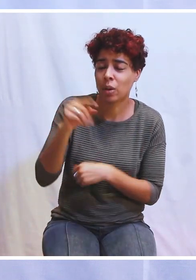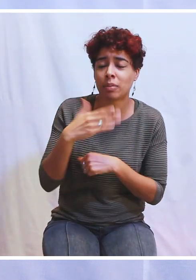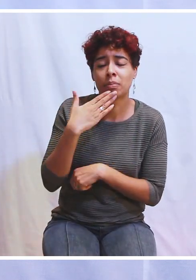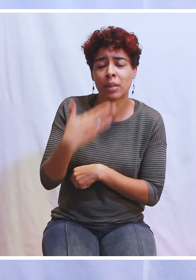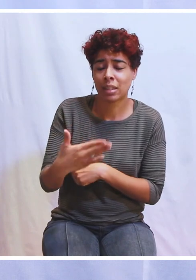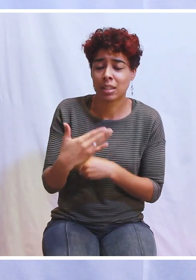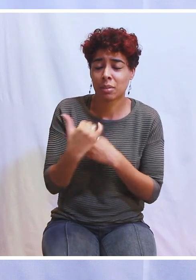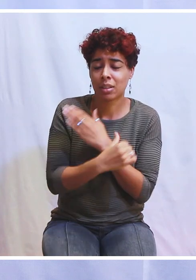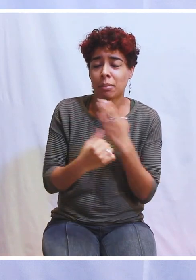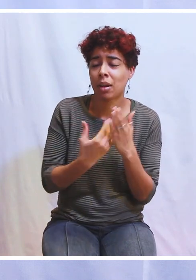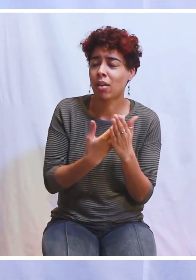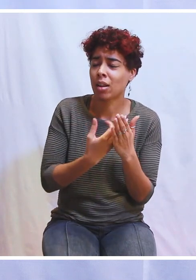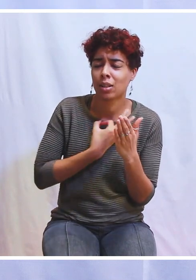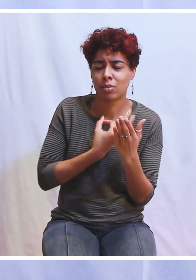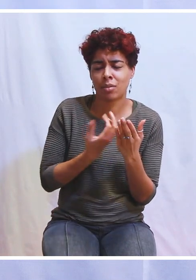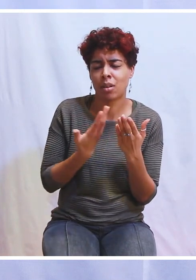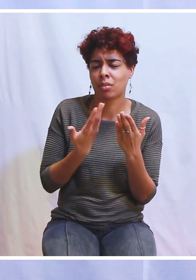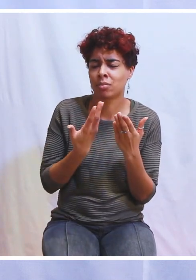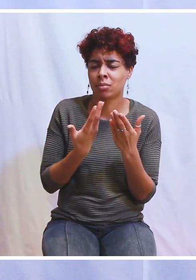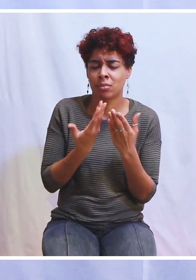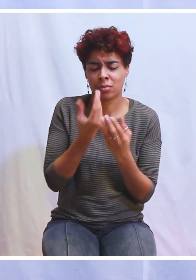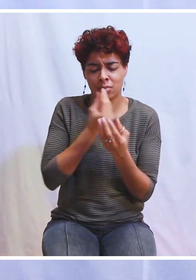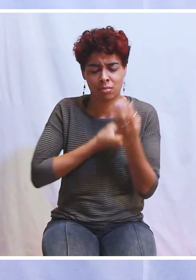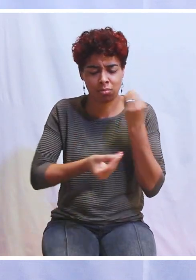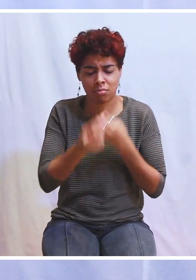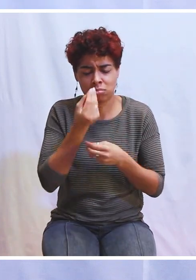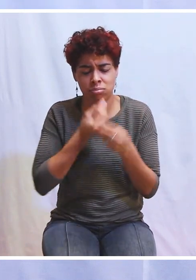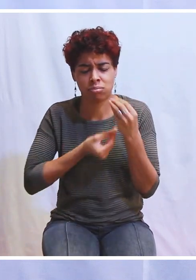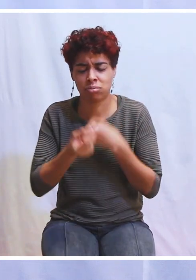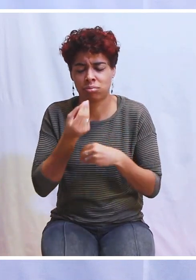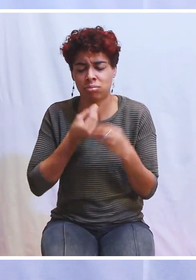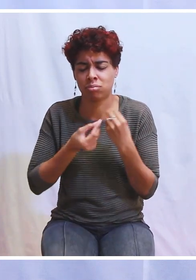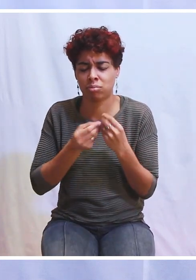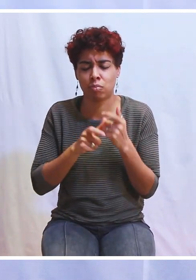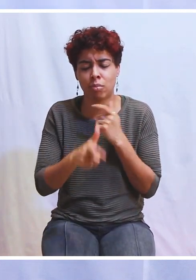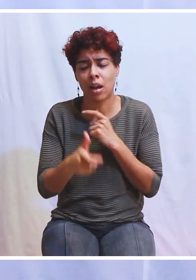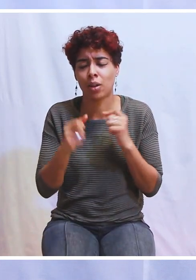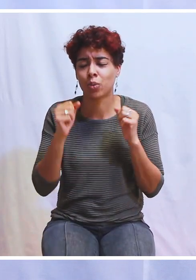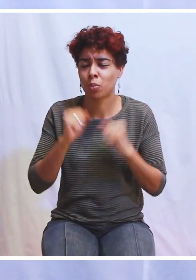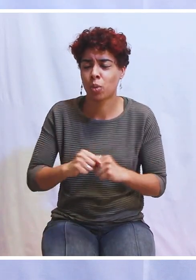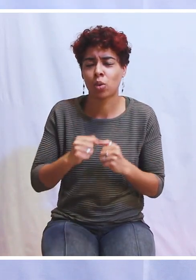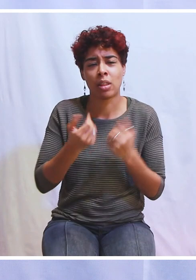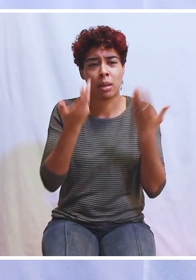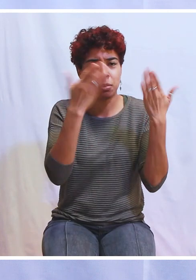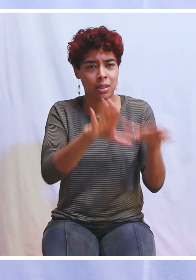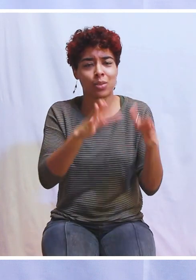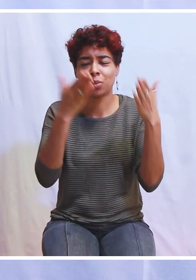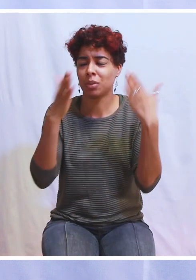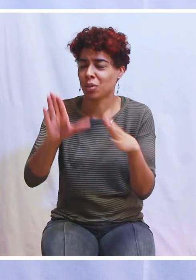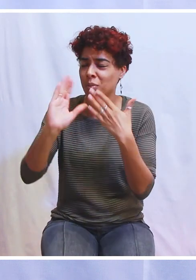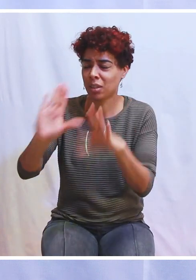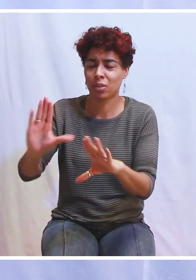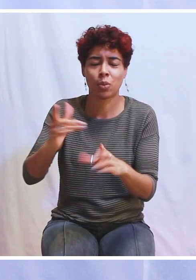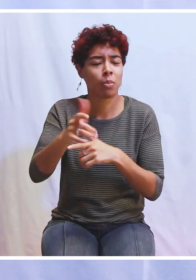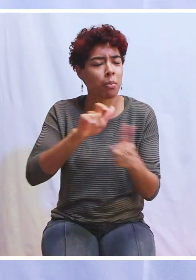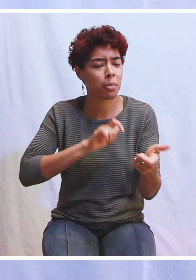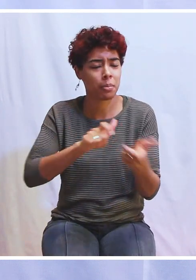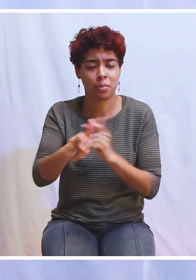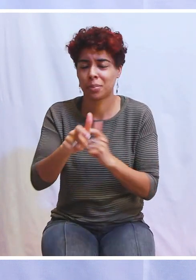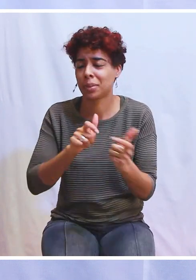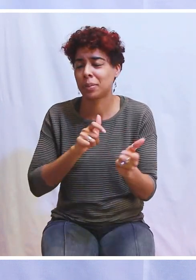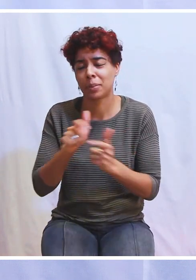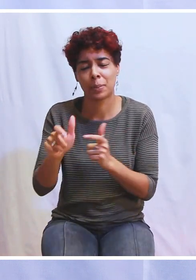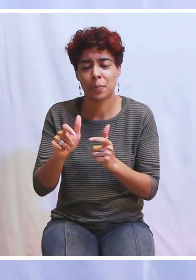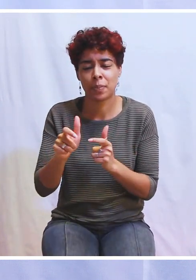Je te prie, Père, pour qu'on devienne, Seigneur, ces cadeaux de bénédiction les uns pour les autres, afin, Seigneur notre Dieu,